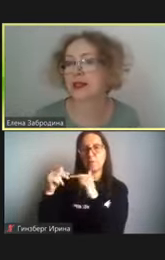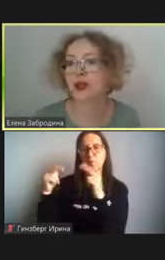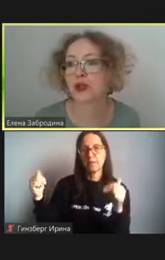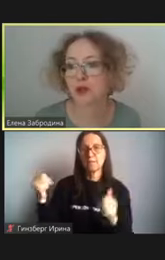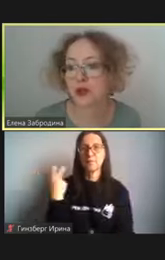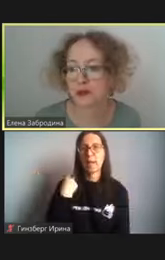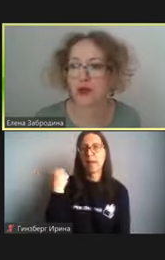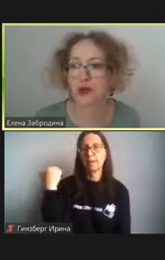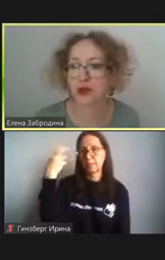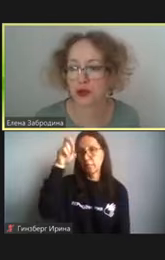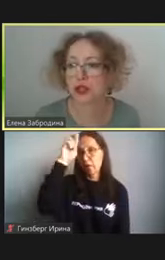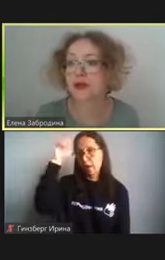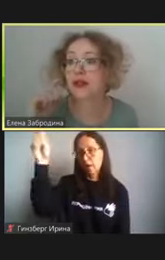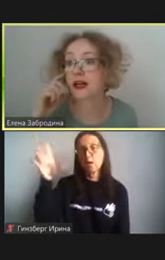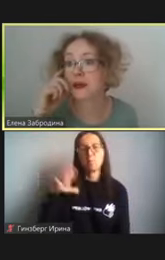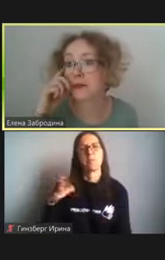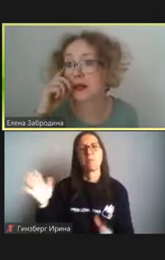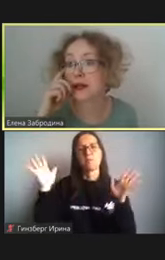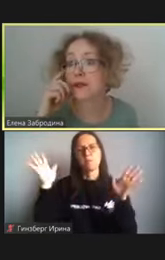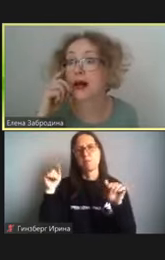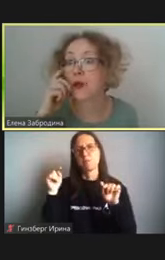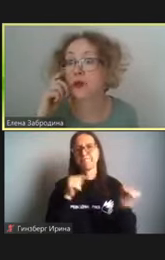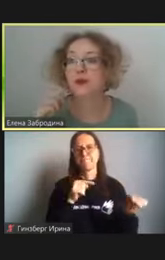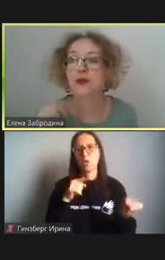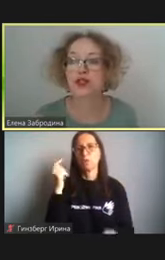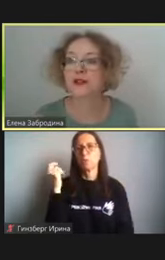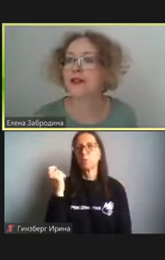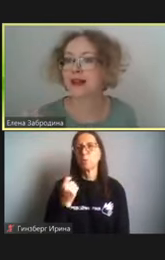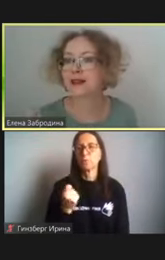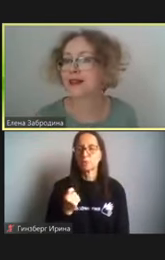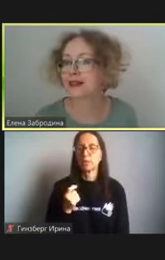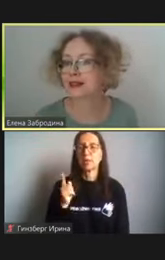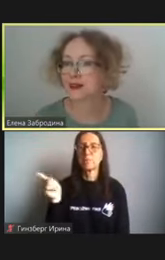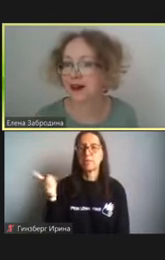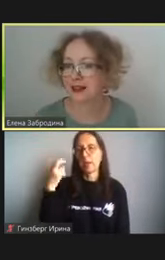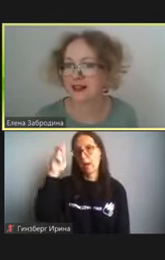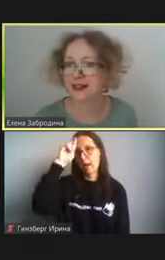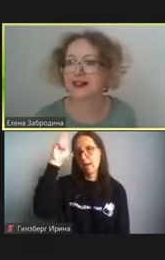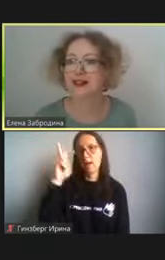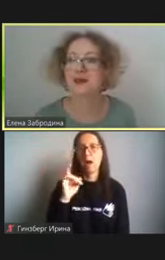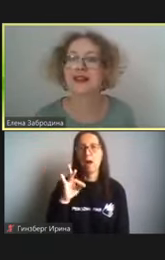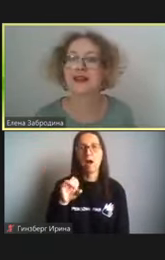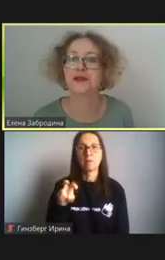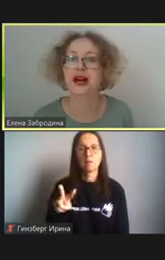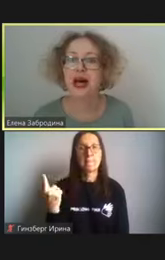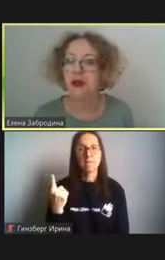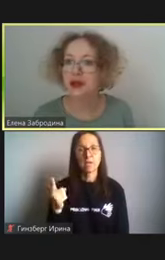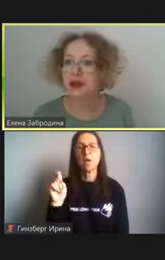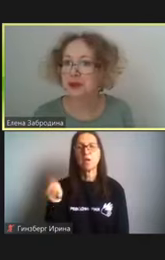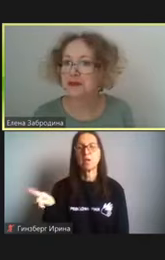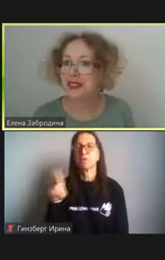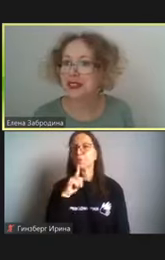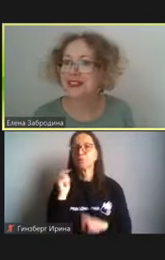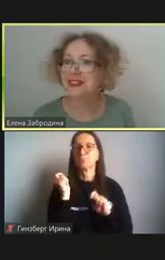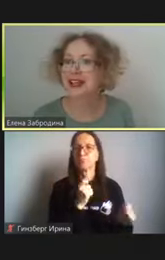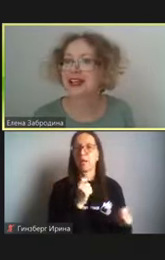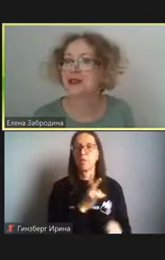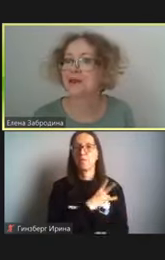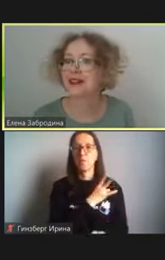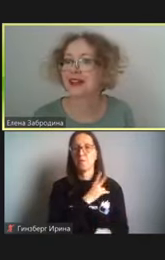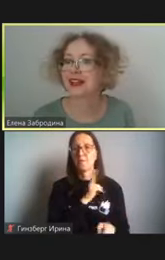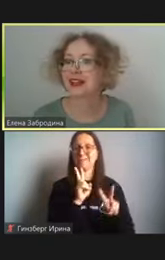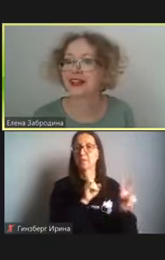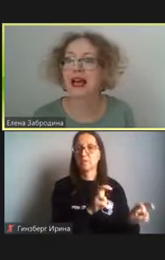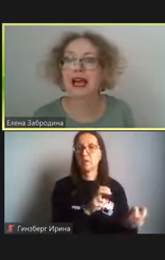одним из самых любимых художников Карла I. Он получил дворянское звание от Карла I. Но посмотрите на